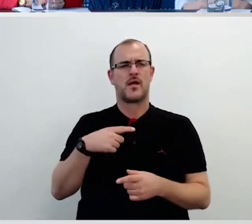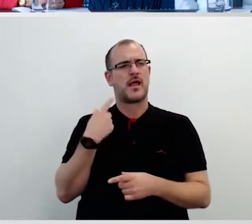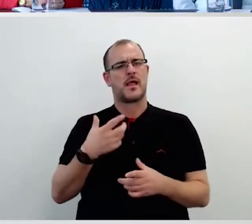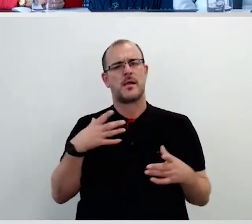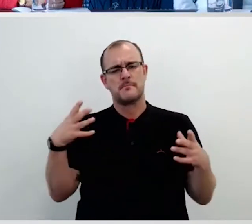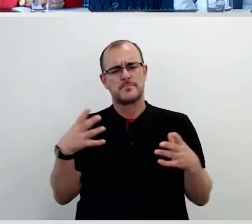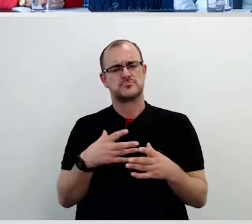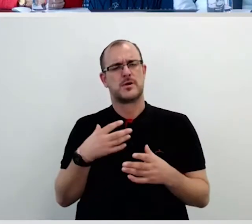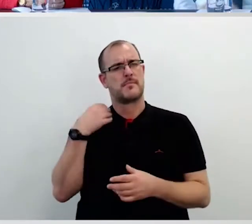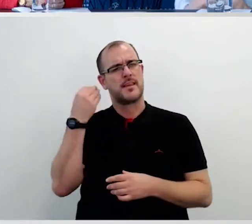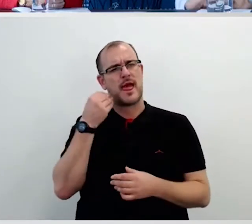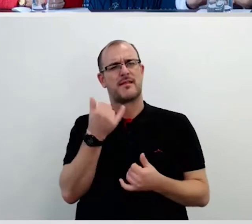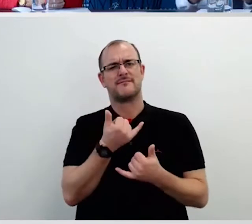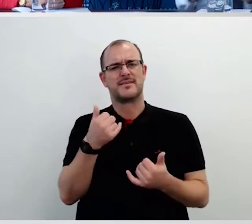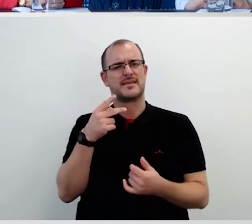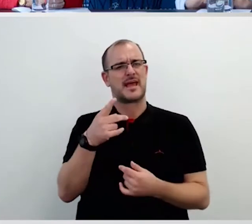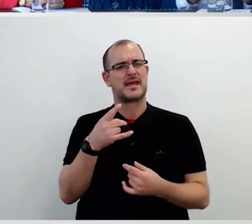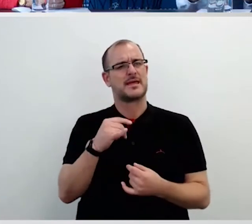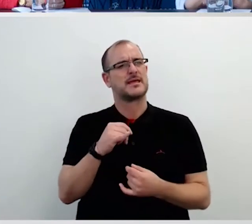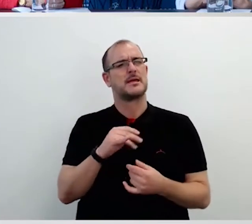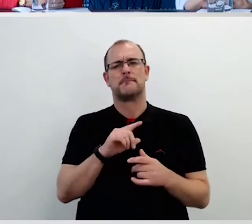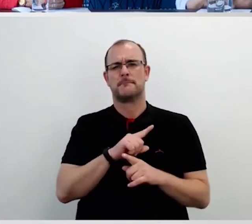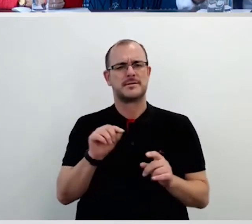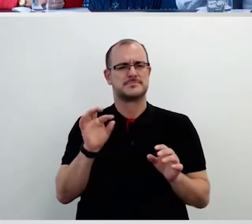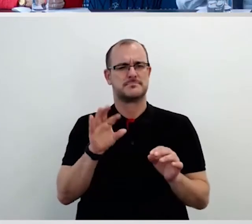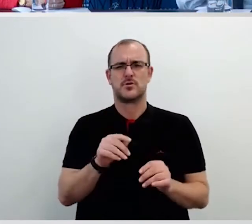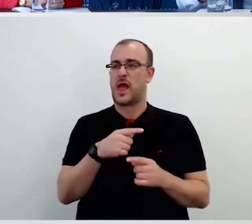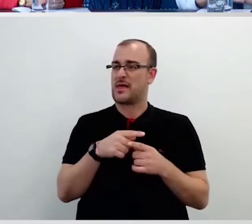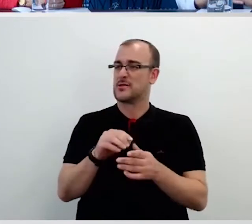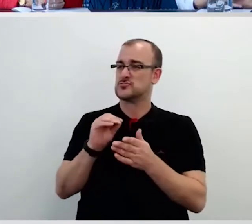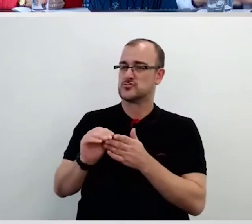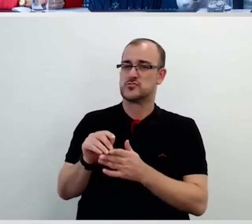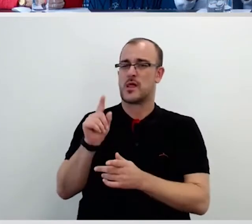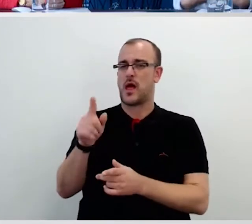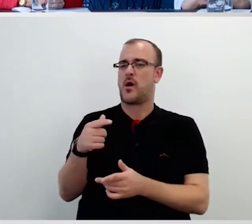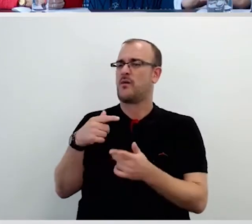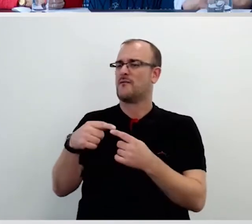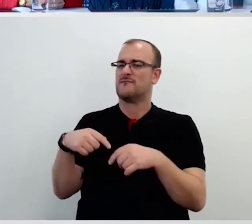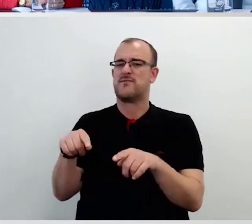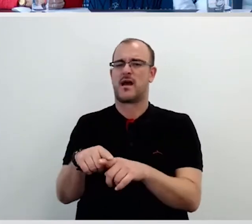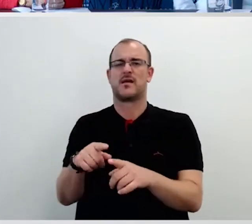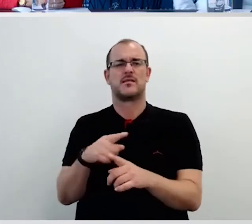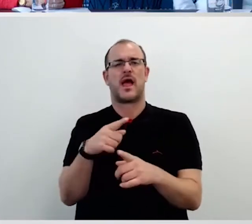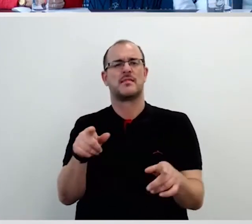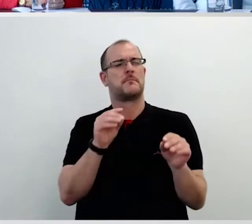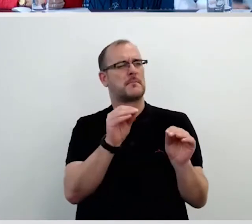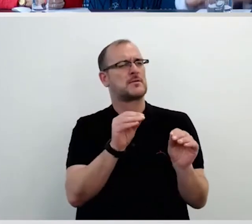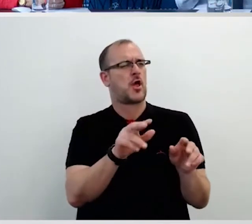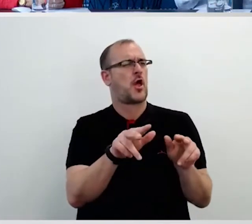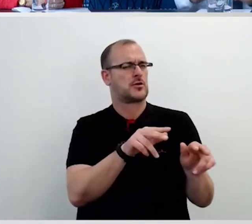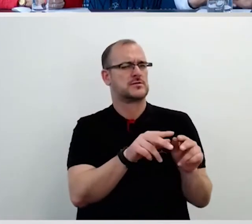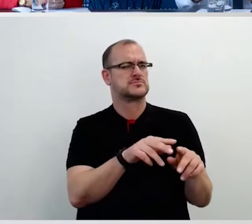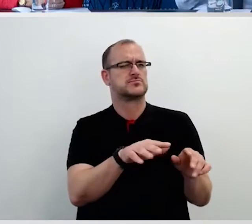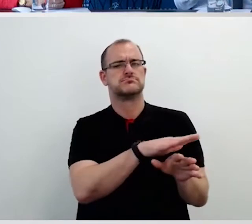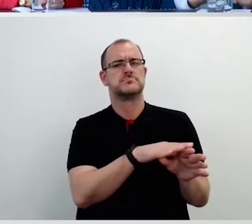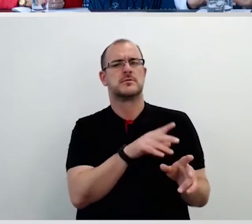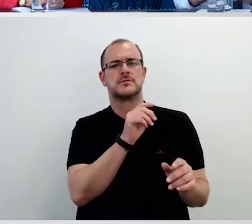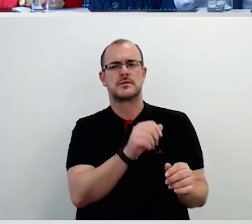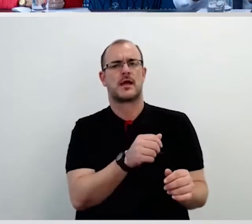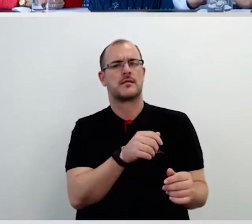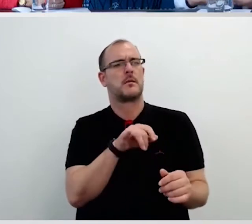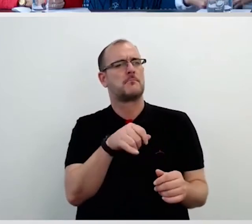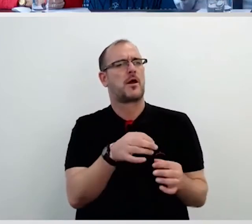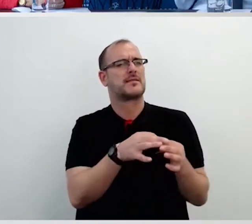und über KI zu entwickeln, sodass man nicht nur in anderen Schulen, sondern zum Beispiel auch in Vereinen oder anderen pädagogischen Organisationen dann in Form